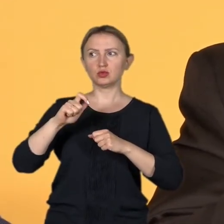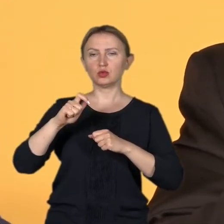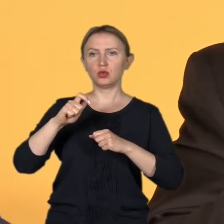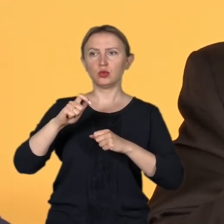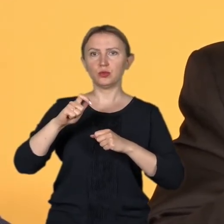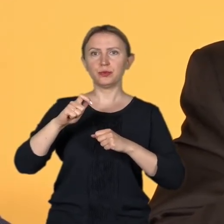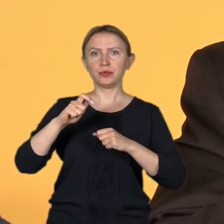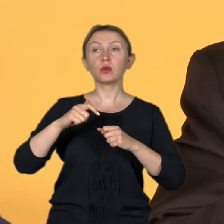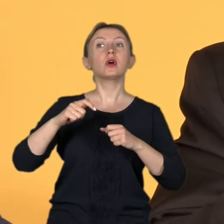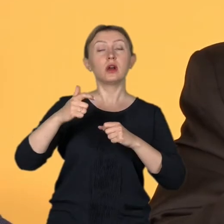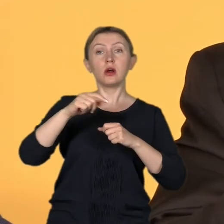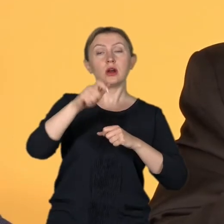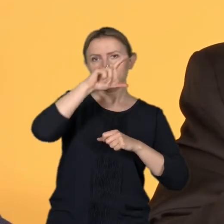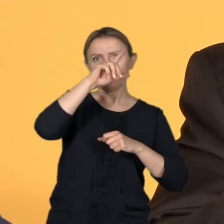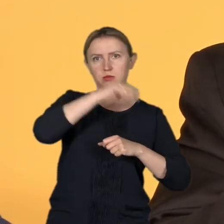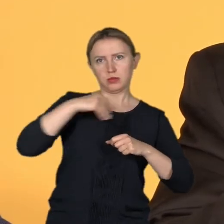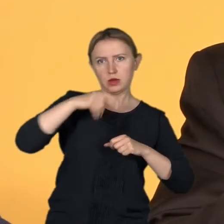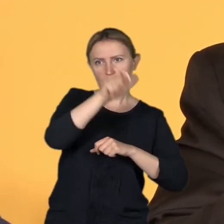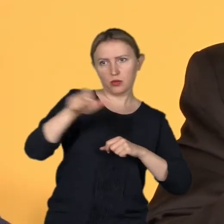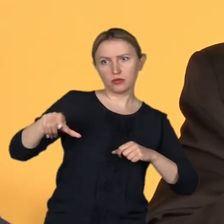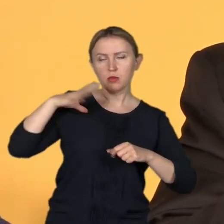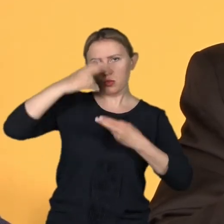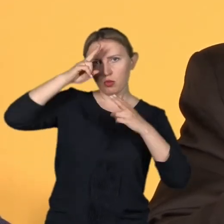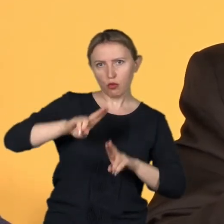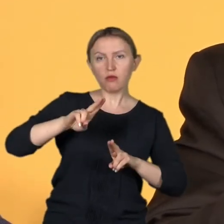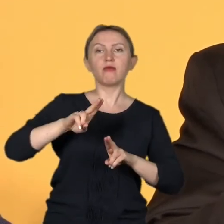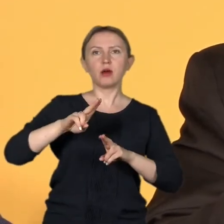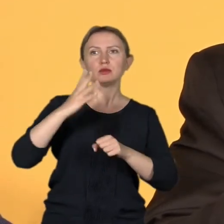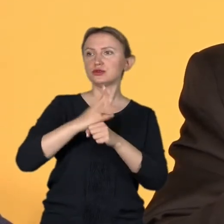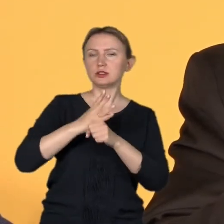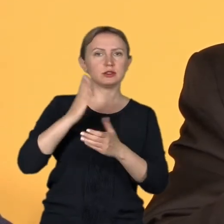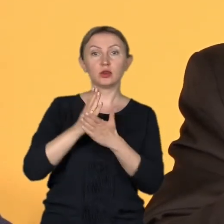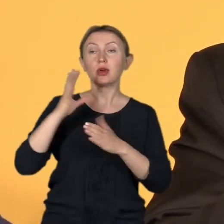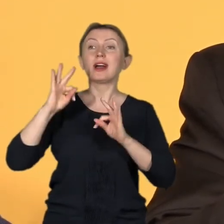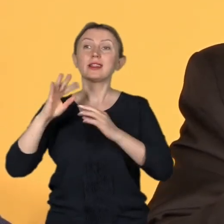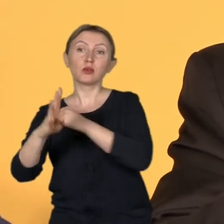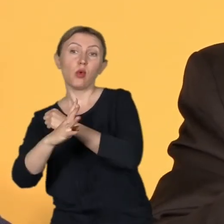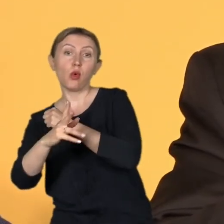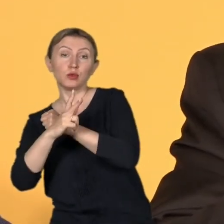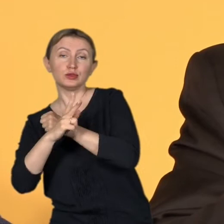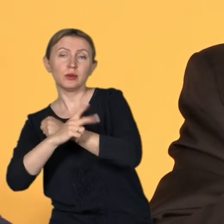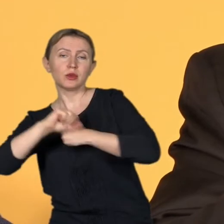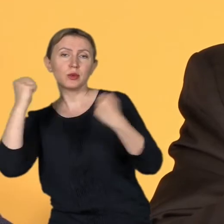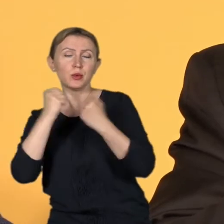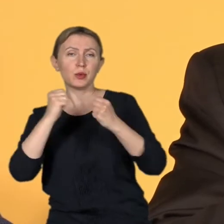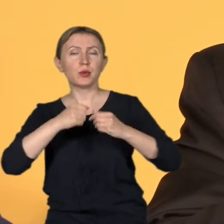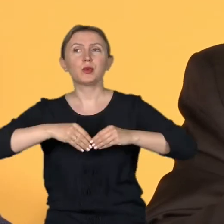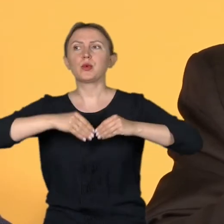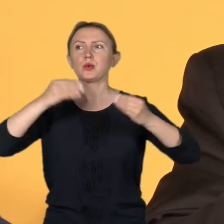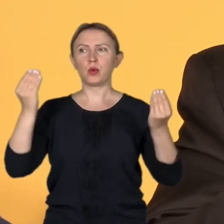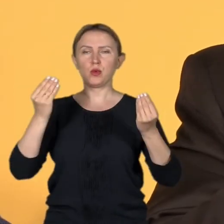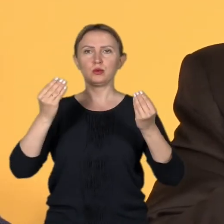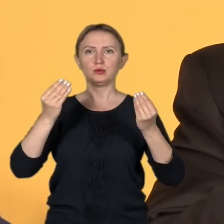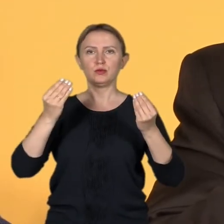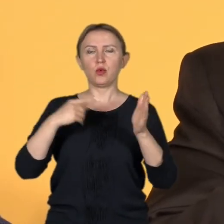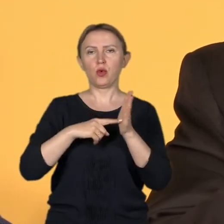dorosłych jedynie 40 ufało jednostkom samorządowym. Teraz ten wskaźnik wynosi około 80. Potężny przyrost in plus w